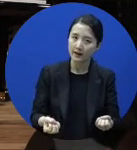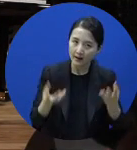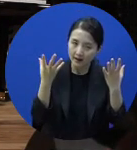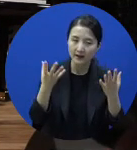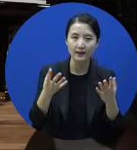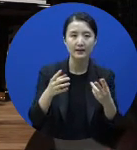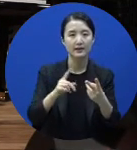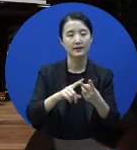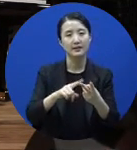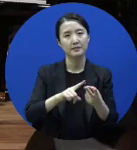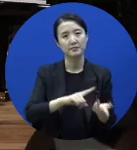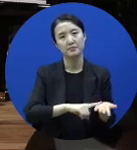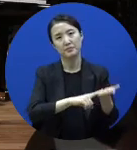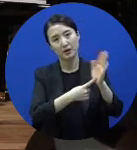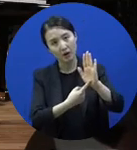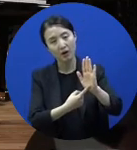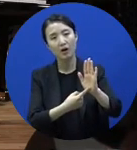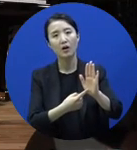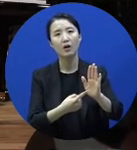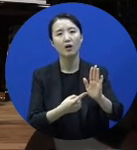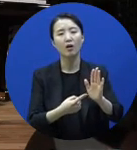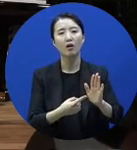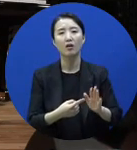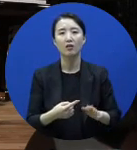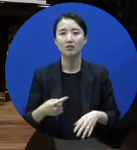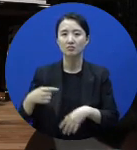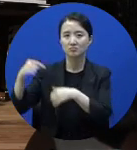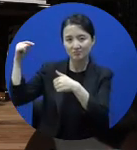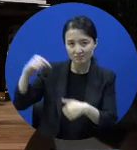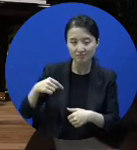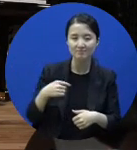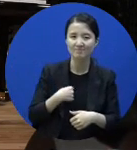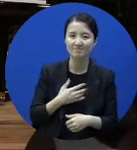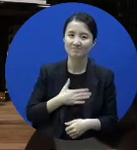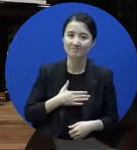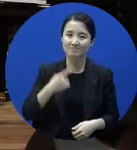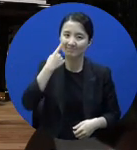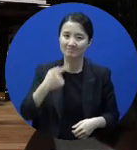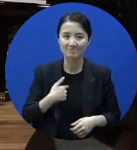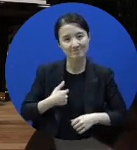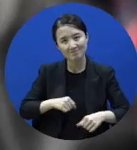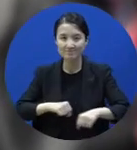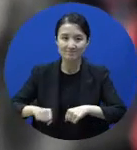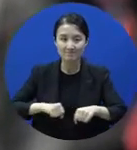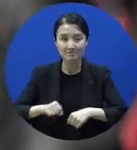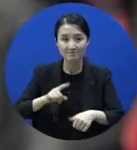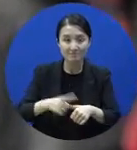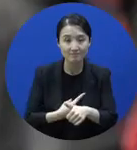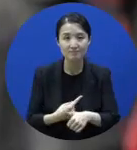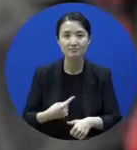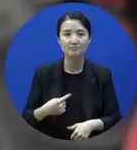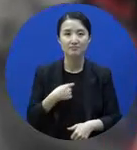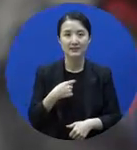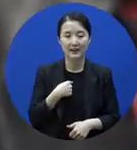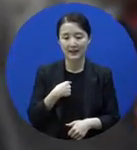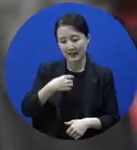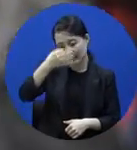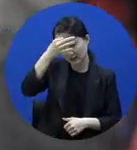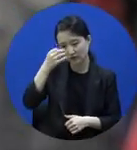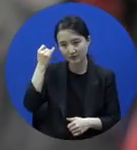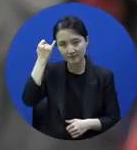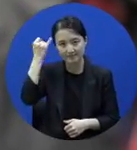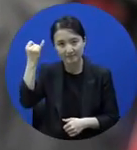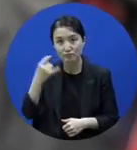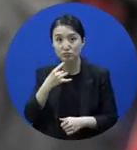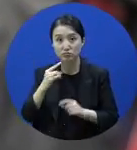했어요. 그러다 보니까 어느 한 시점이 되면 본인이 개발자였는데 다른 일도 할 수 있는 능력을 갖고 있는 거예요. 그러니까 개발자 대